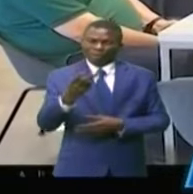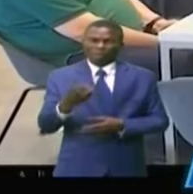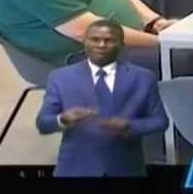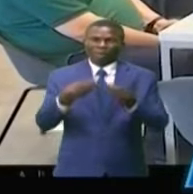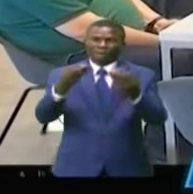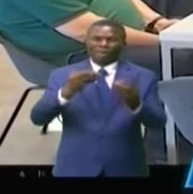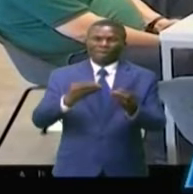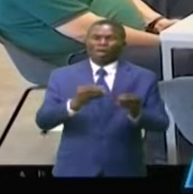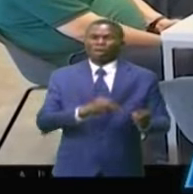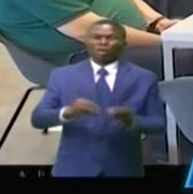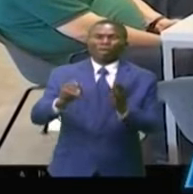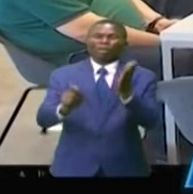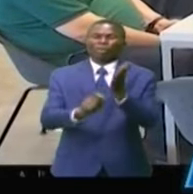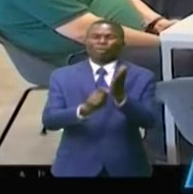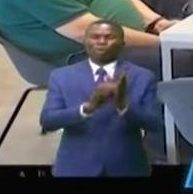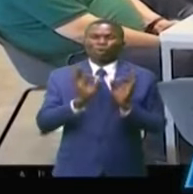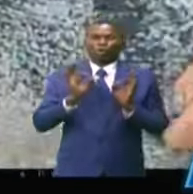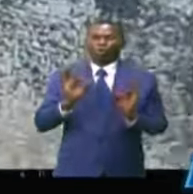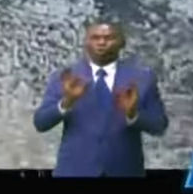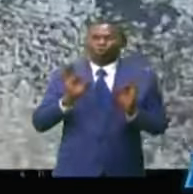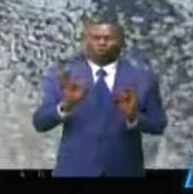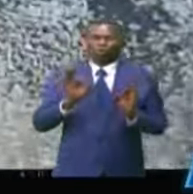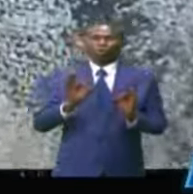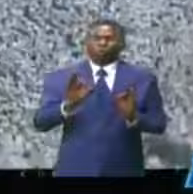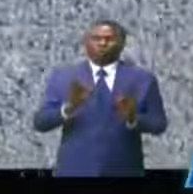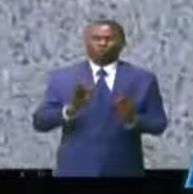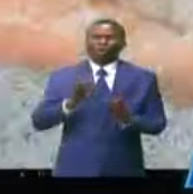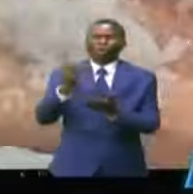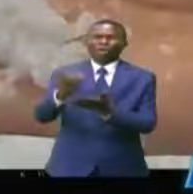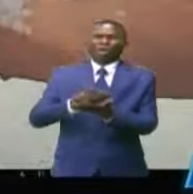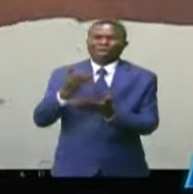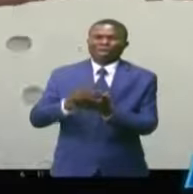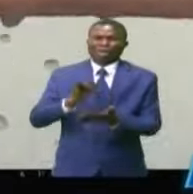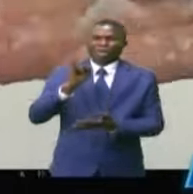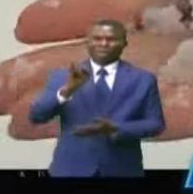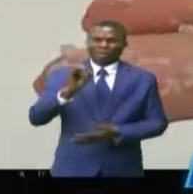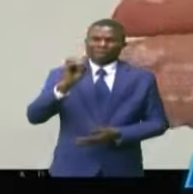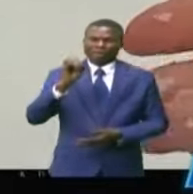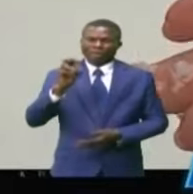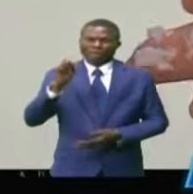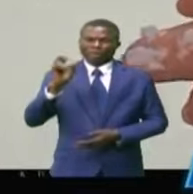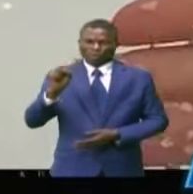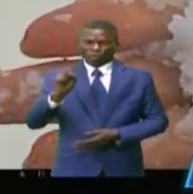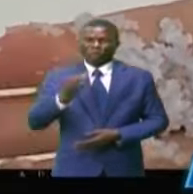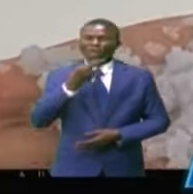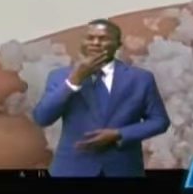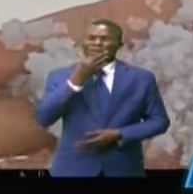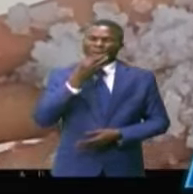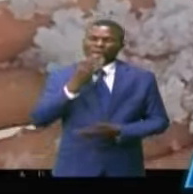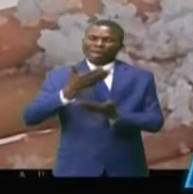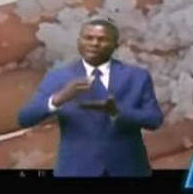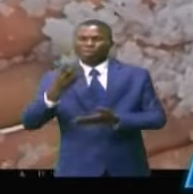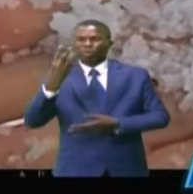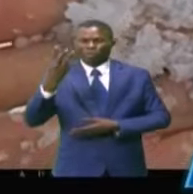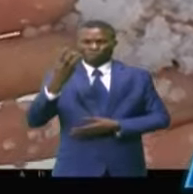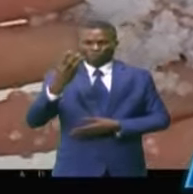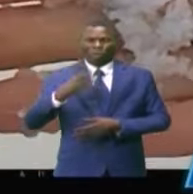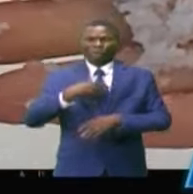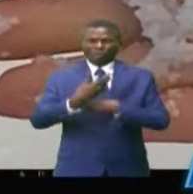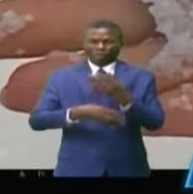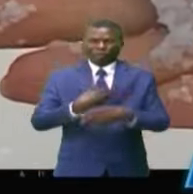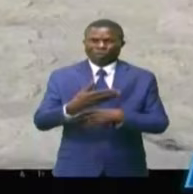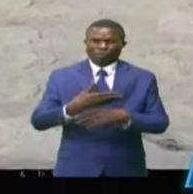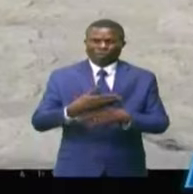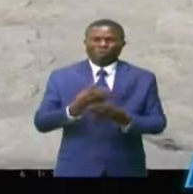un procédé technologique innovant d'extraction ionique du sel en trois dimensions qui permet de rationaliser